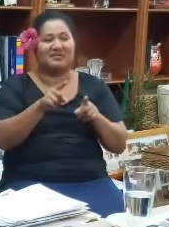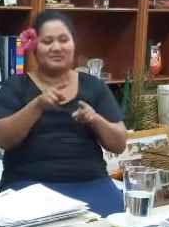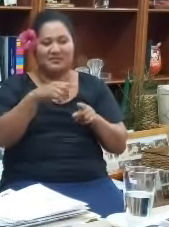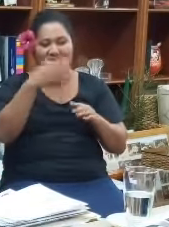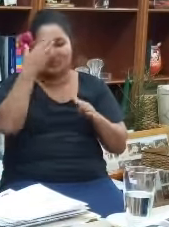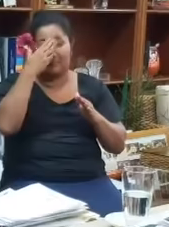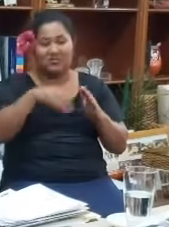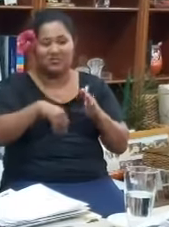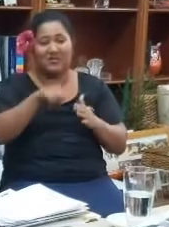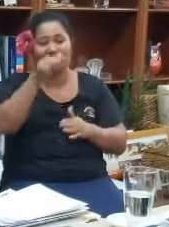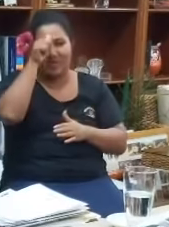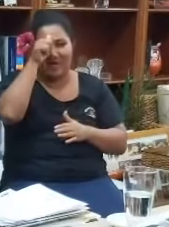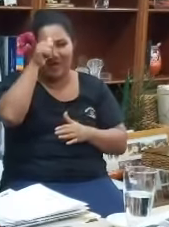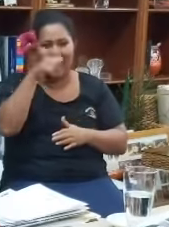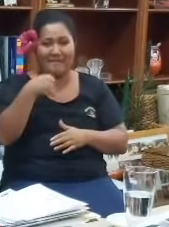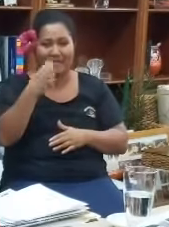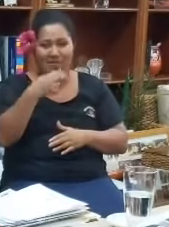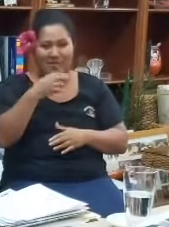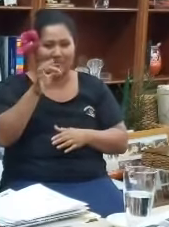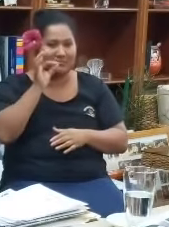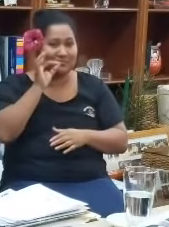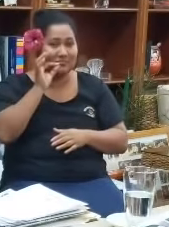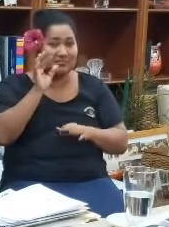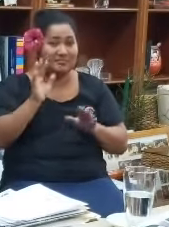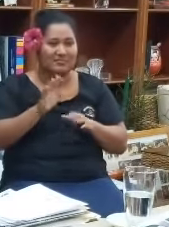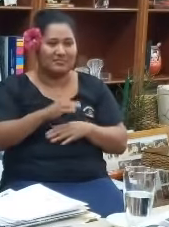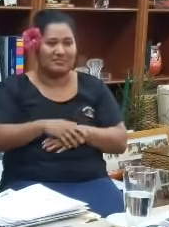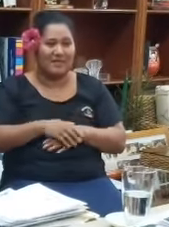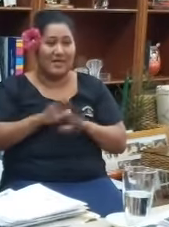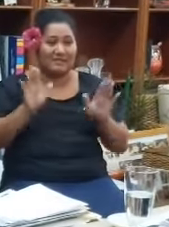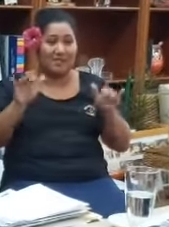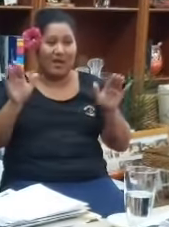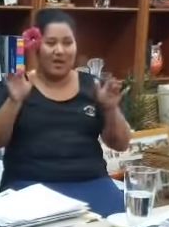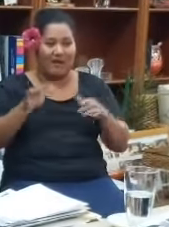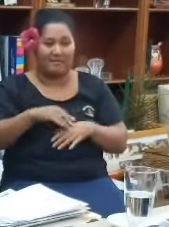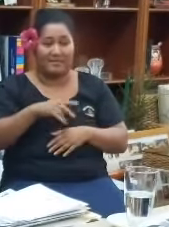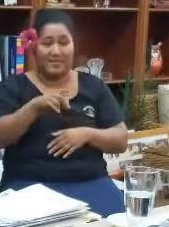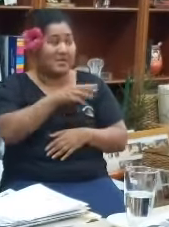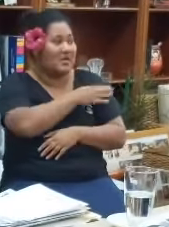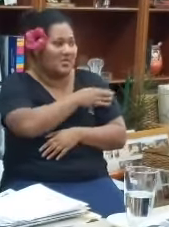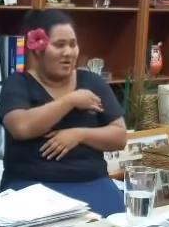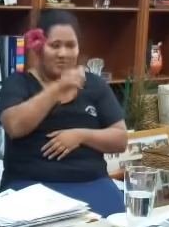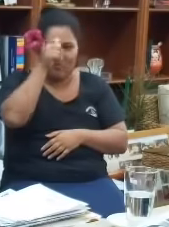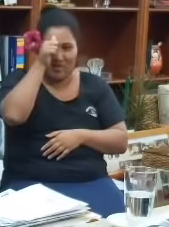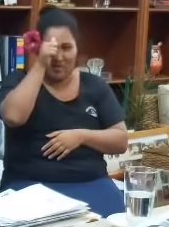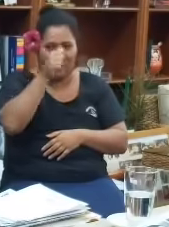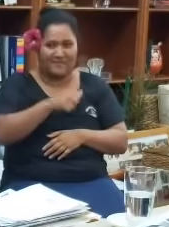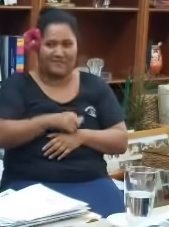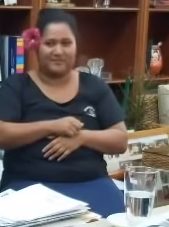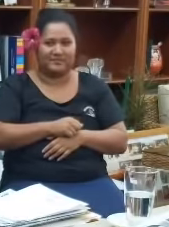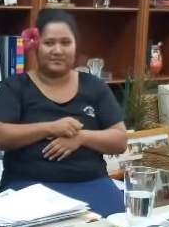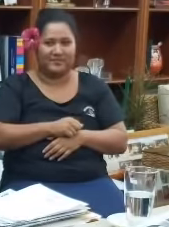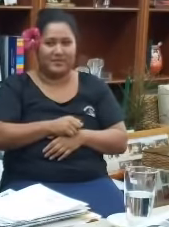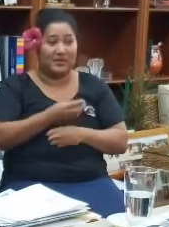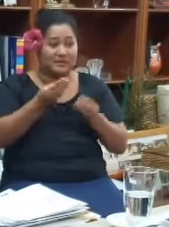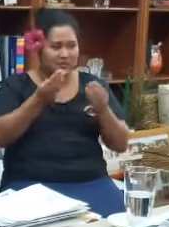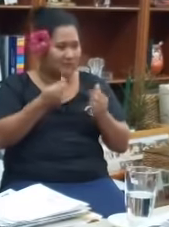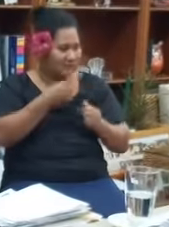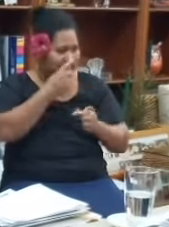E mo kua ilo le lea e. E leo leo i a isa uri inga e. E kalanga kalanga iai voi isi amai.